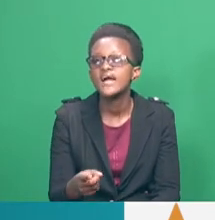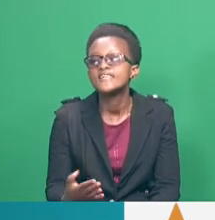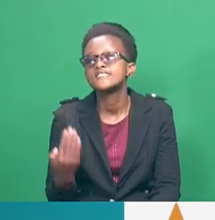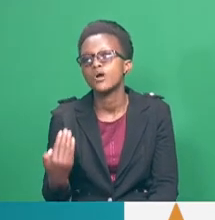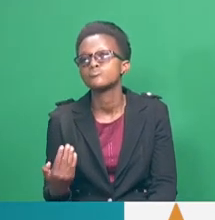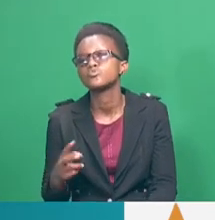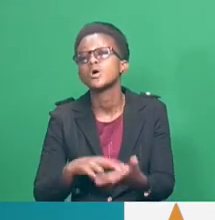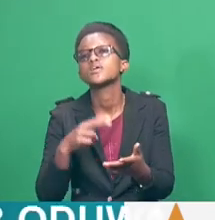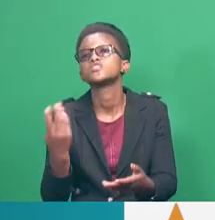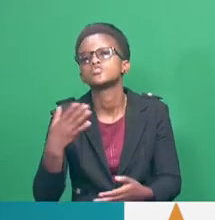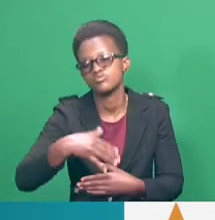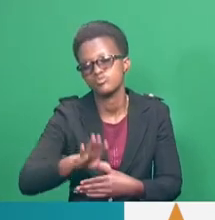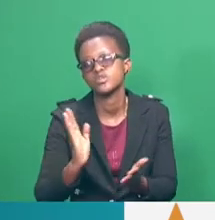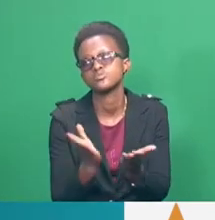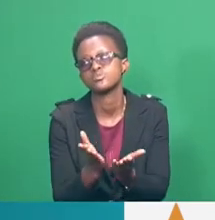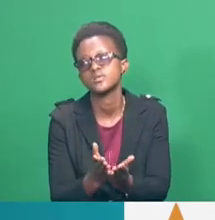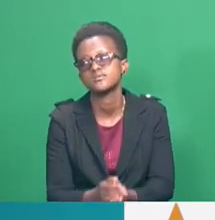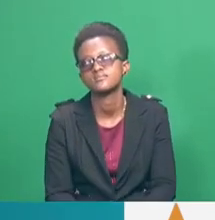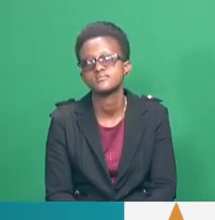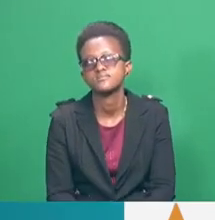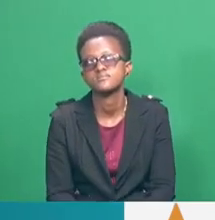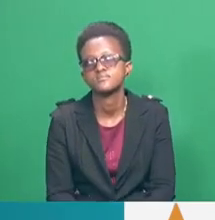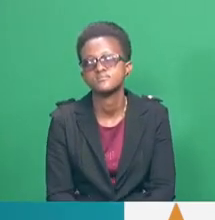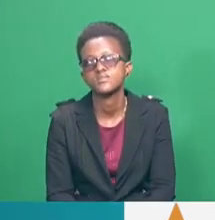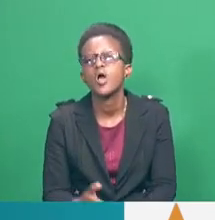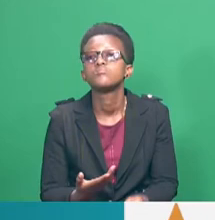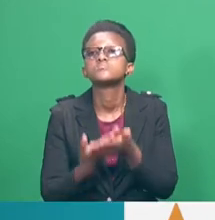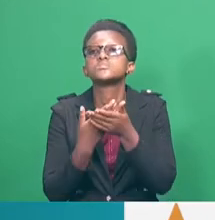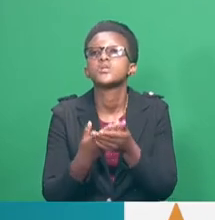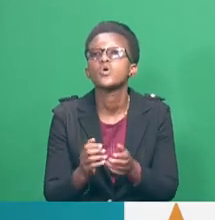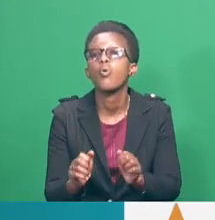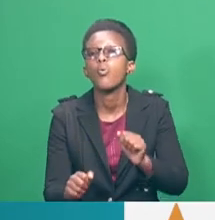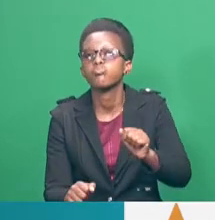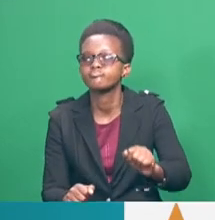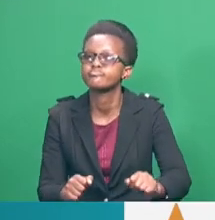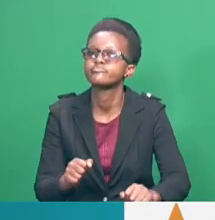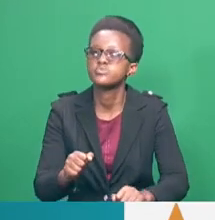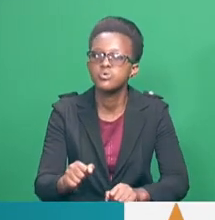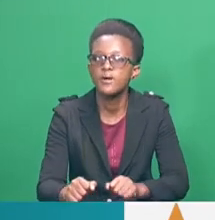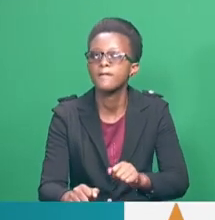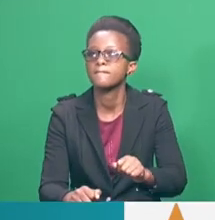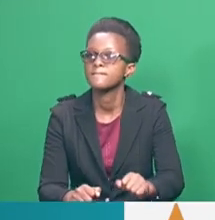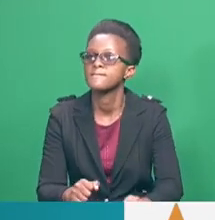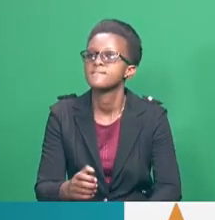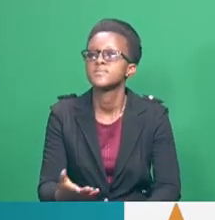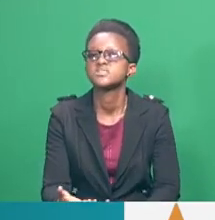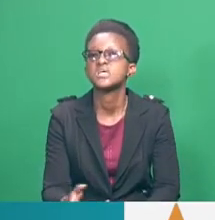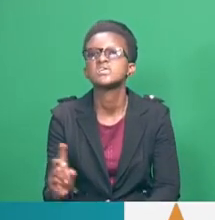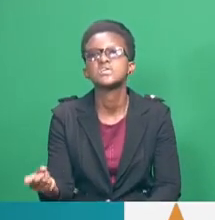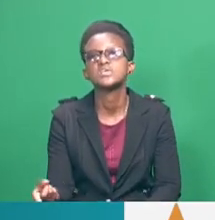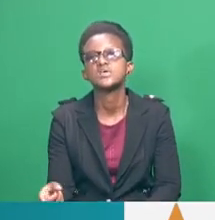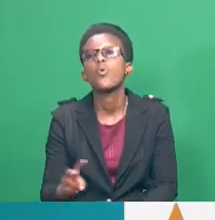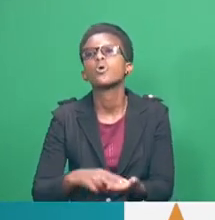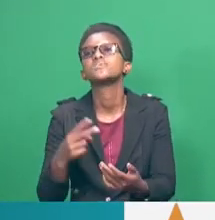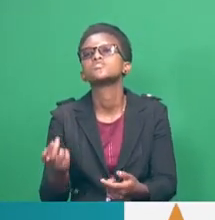walipo, walipokuwa naishi wamesama. Msaada huo baiskeli umegawiwa kwa watu wenye ulemavu na wadau wa maendeleo kutoka shirika la Determine Education